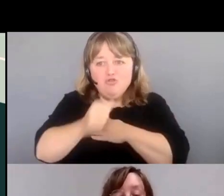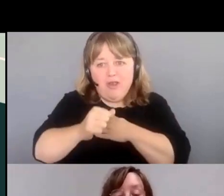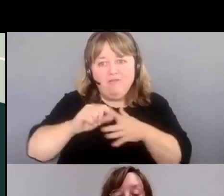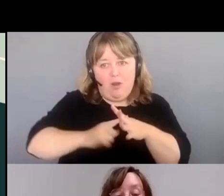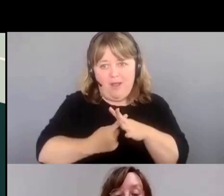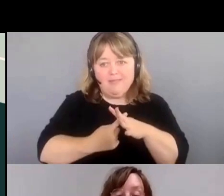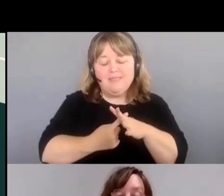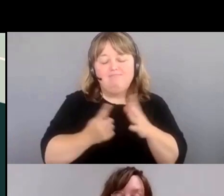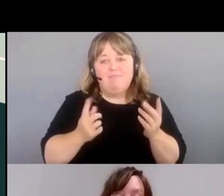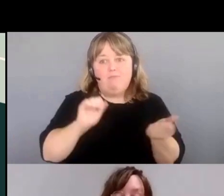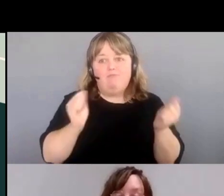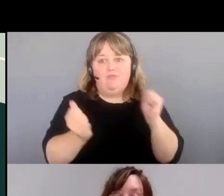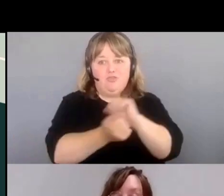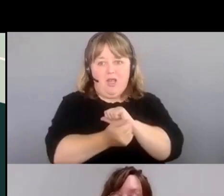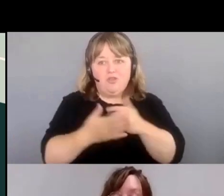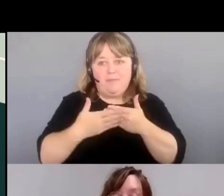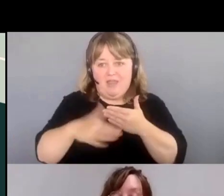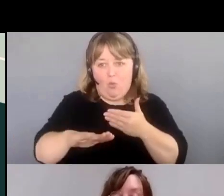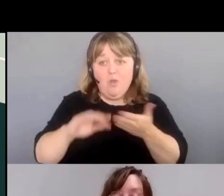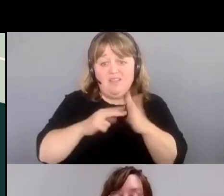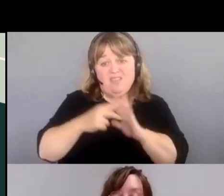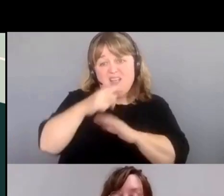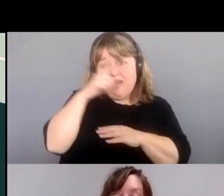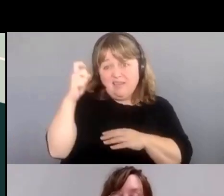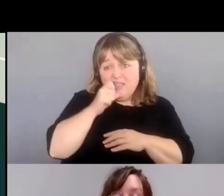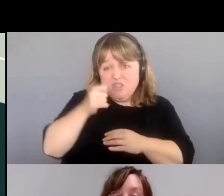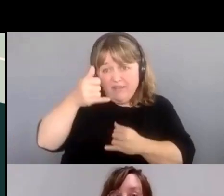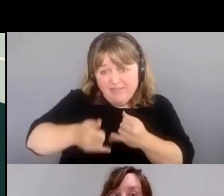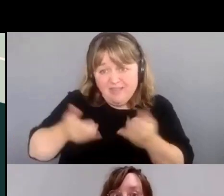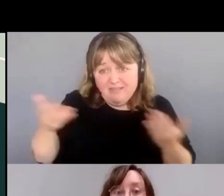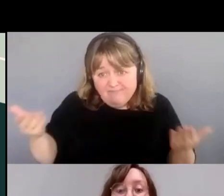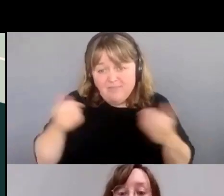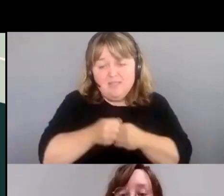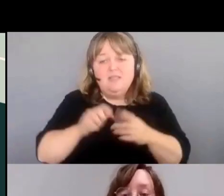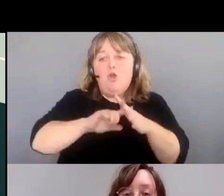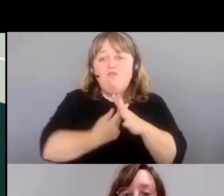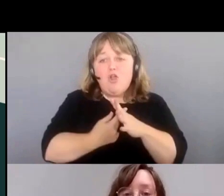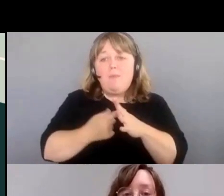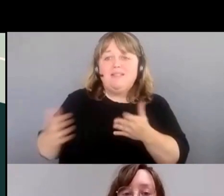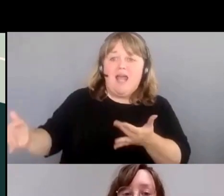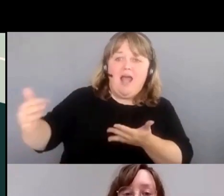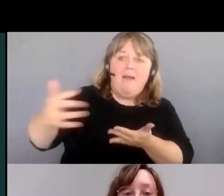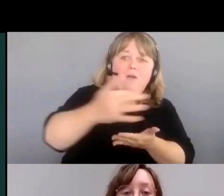on arrive à la fin de l'été bientôt et on va commencer à tout récolter